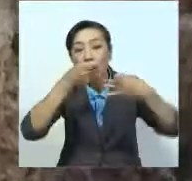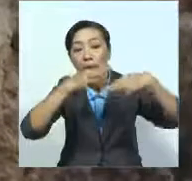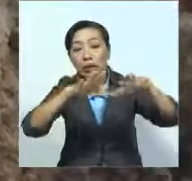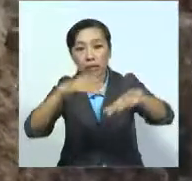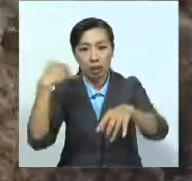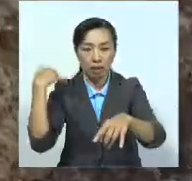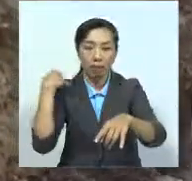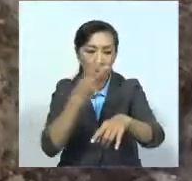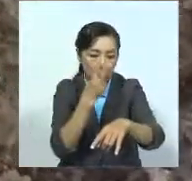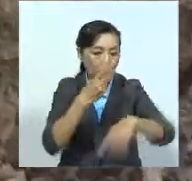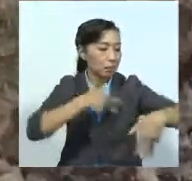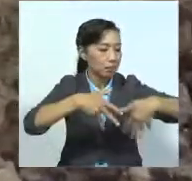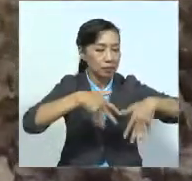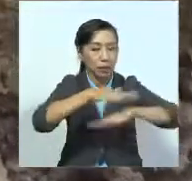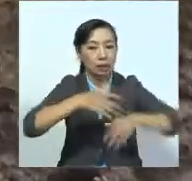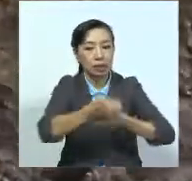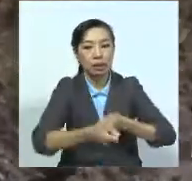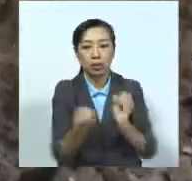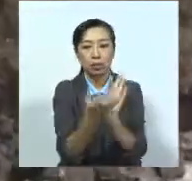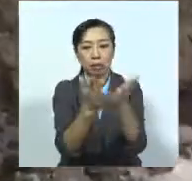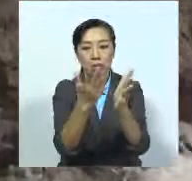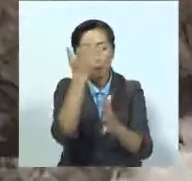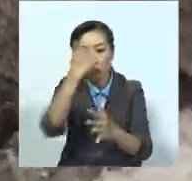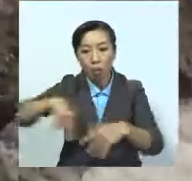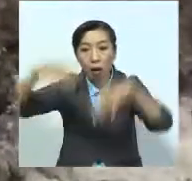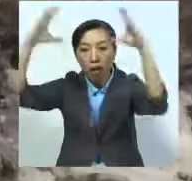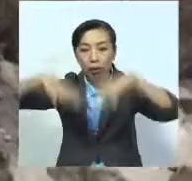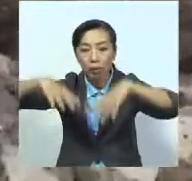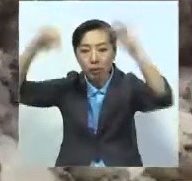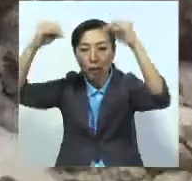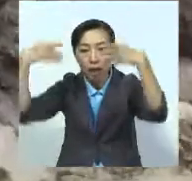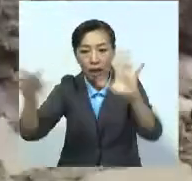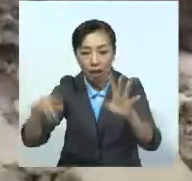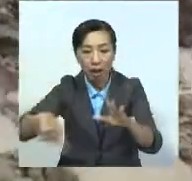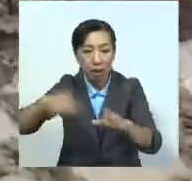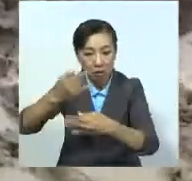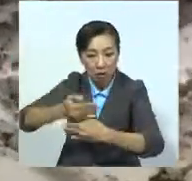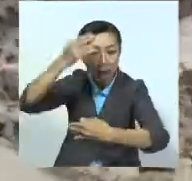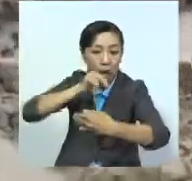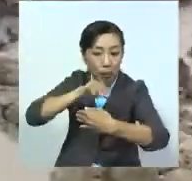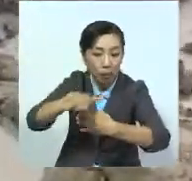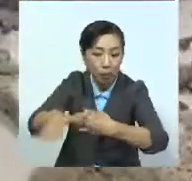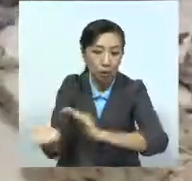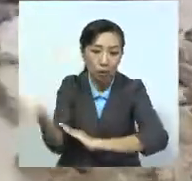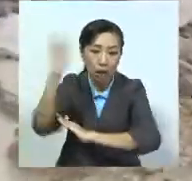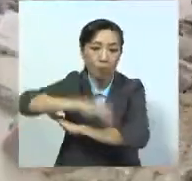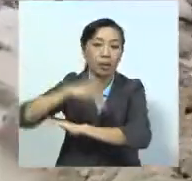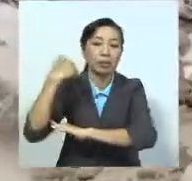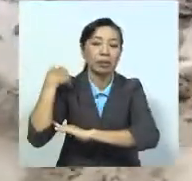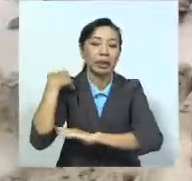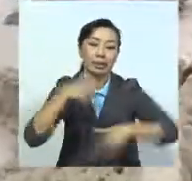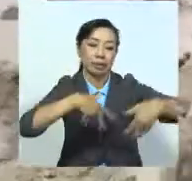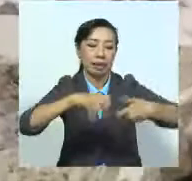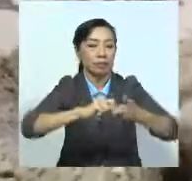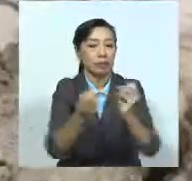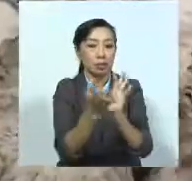าหน้าที่บอกว่าไม่มีผลกระทบกับประชาชนเนื่องจากฝนหยุดตกแล้วก็มีการพร่องน้ำต่อเนื่องตลอดทั้งวันค่ะแ